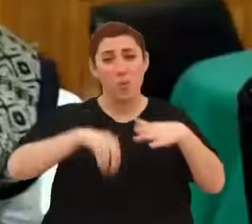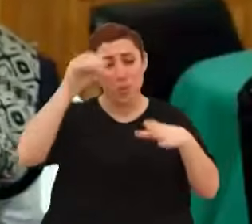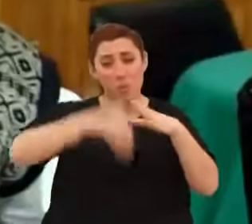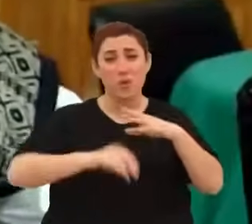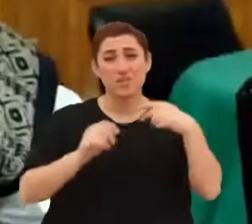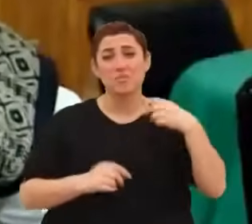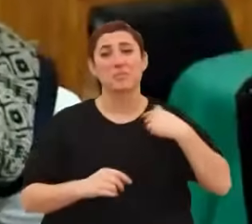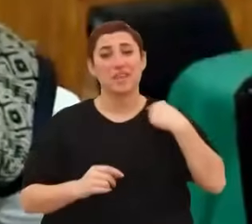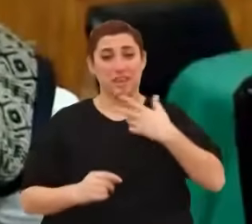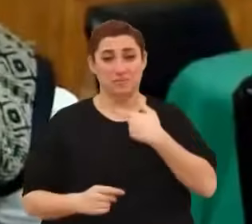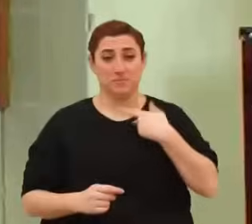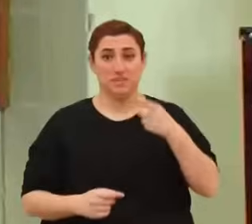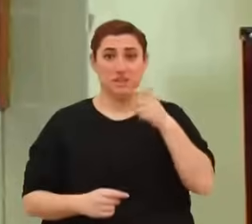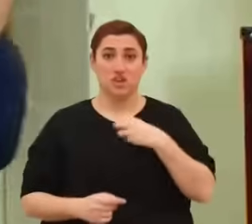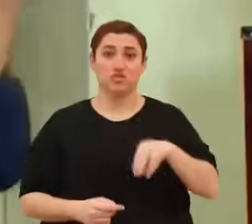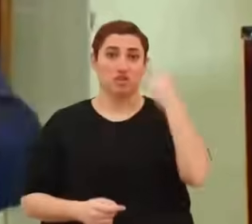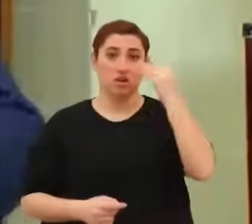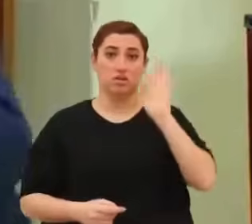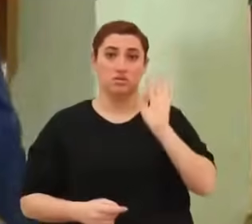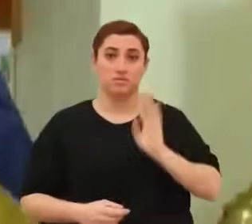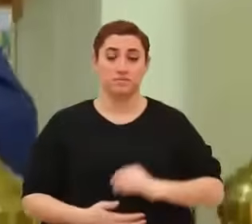koyun aşağı. Çıkarttırma bana benimkini. Aman aman.